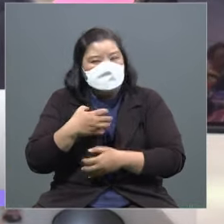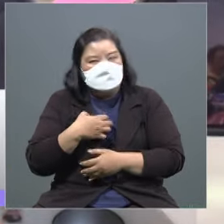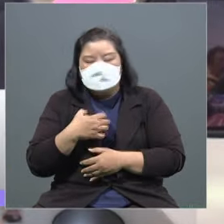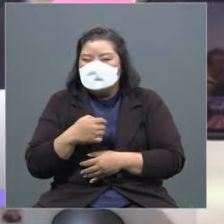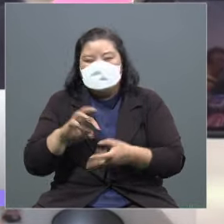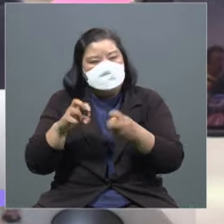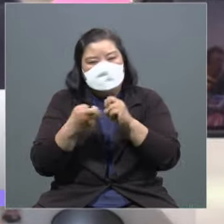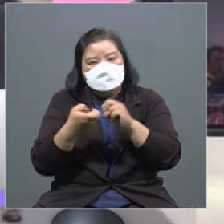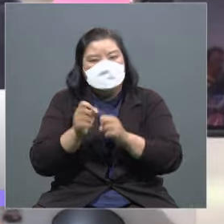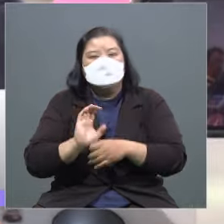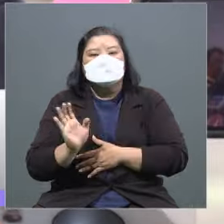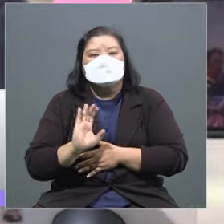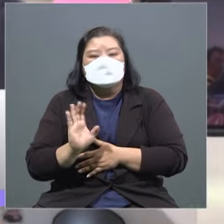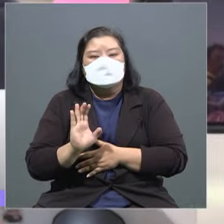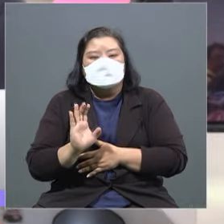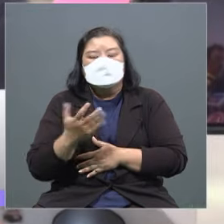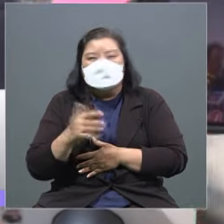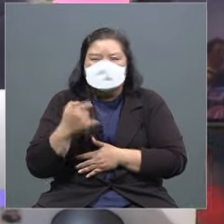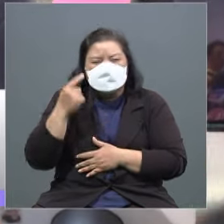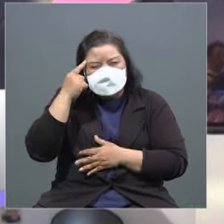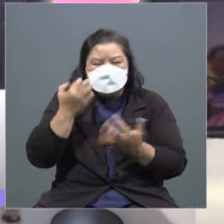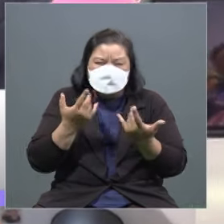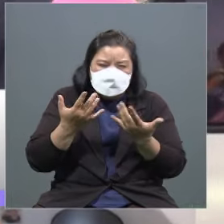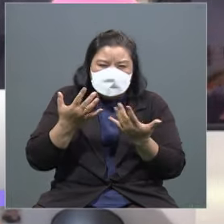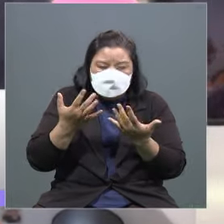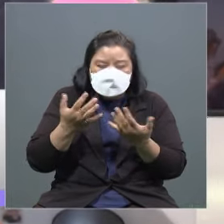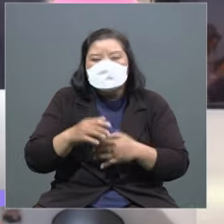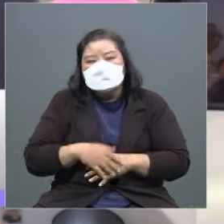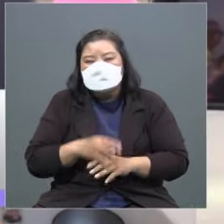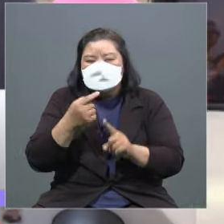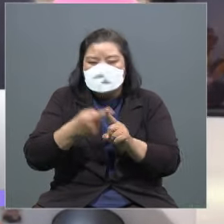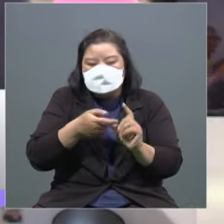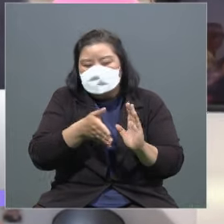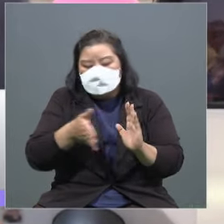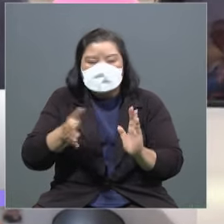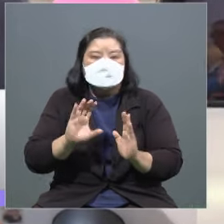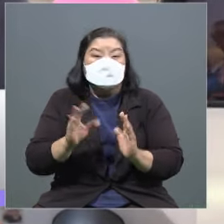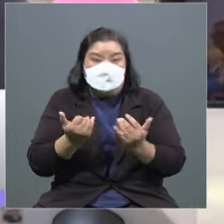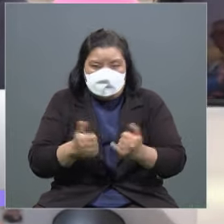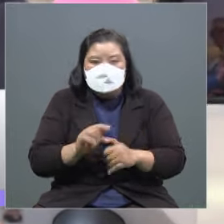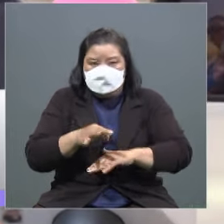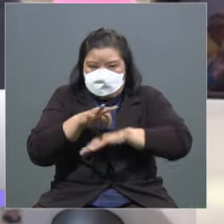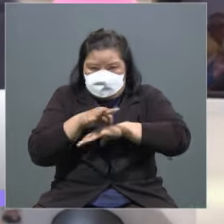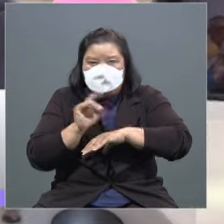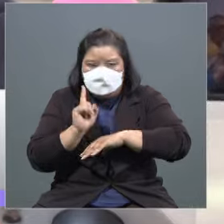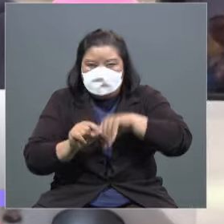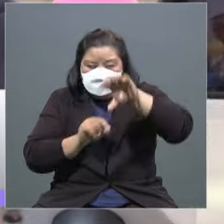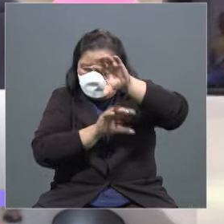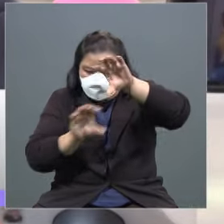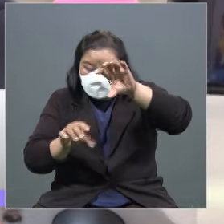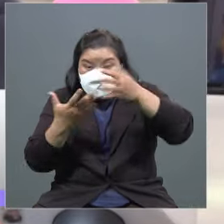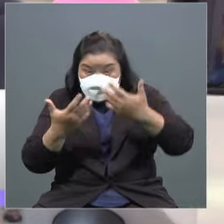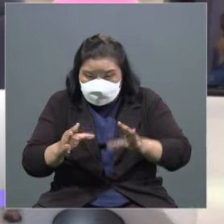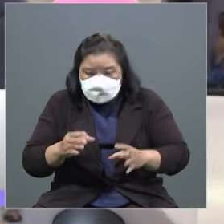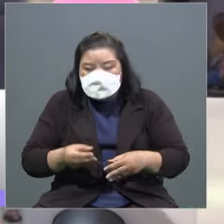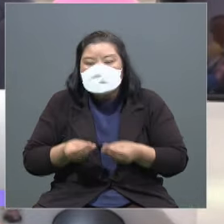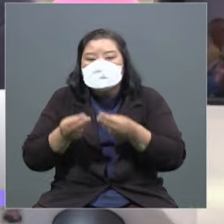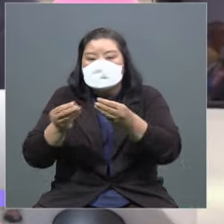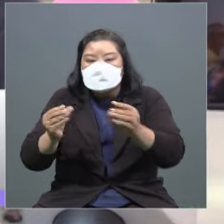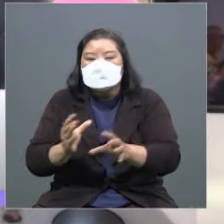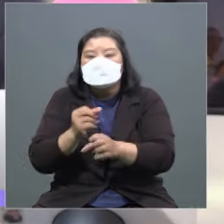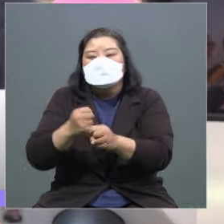นะคะแล้วก็ไม่อยากให้ต้องใช้เวลานานด้วยเพราะฉะนั้นก็จะรีบทำเรื่องครมให้เสร็จแล้วก็ส่งไปตรวจสอบคุณสมบัติ